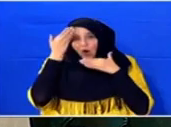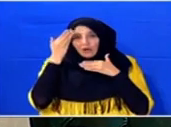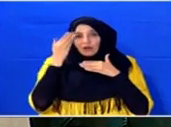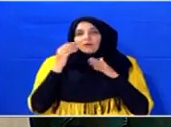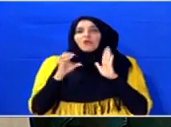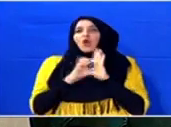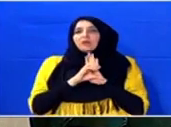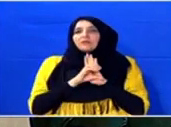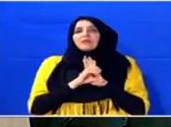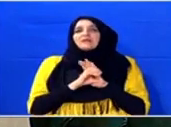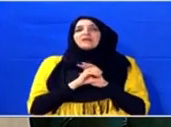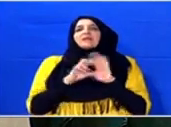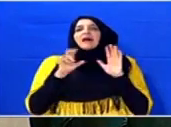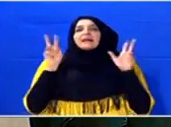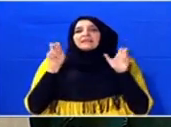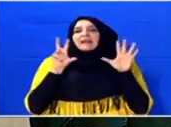الماده 82